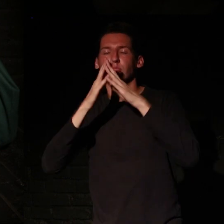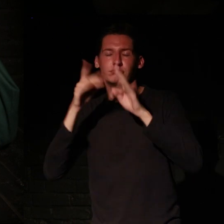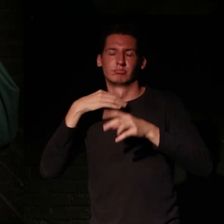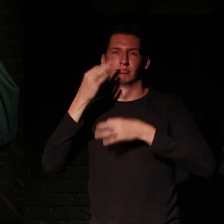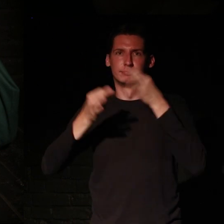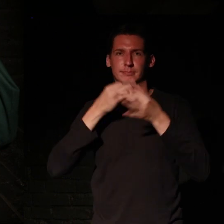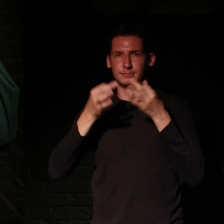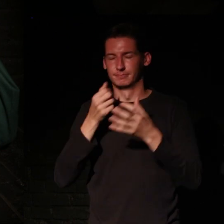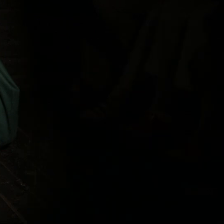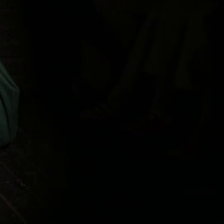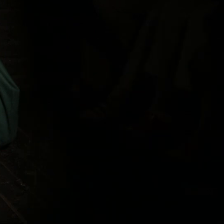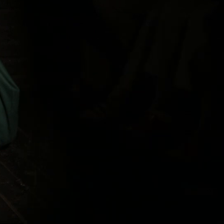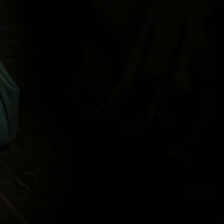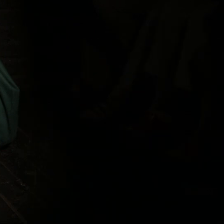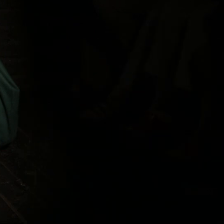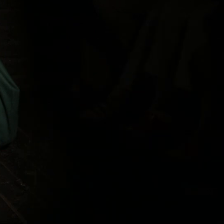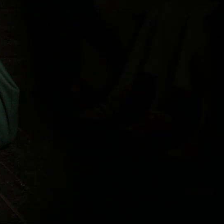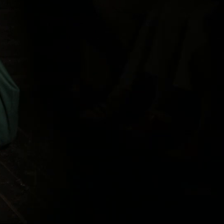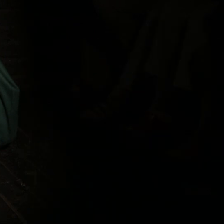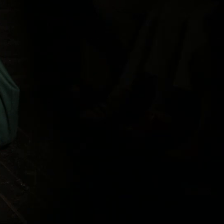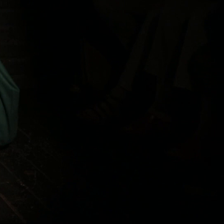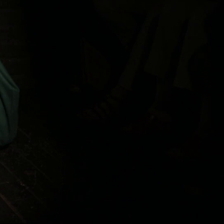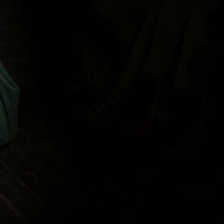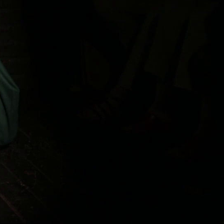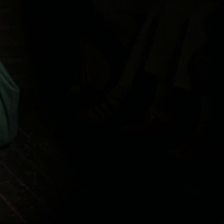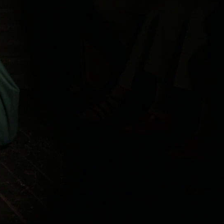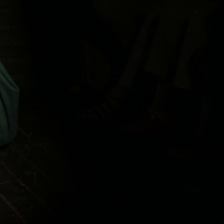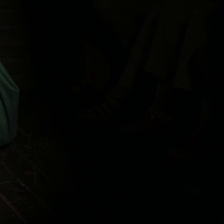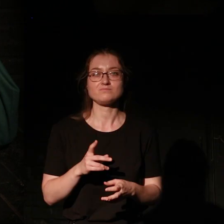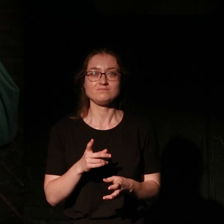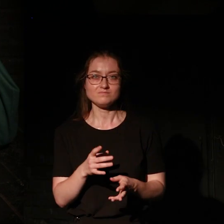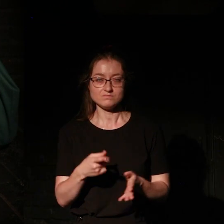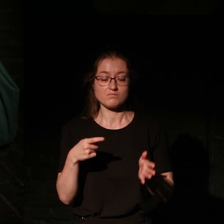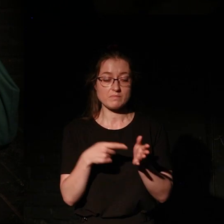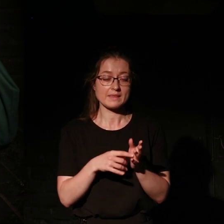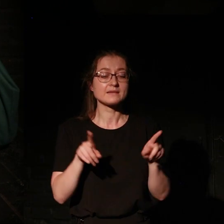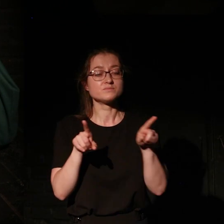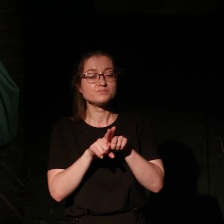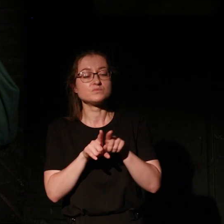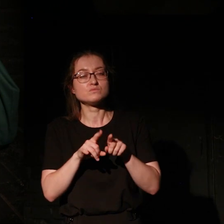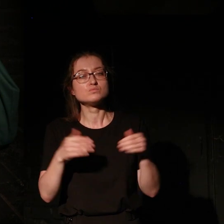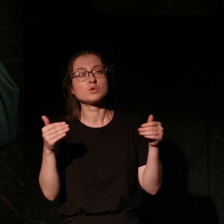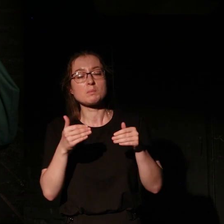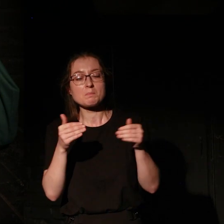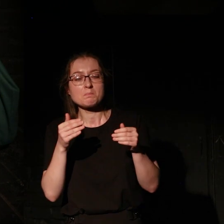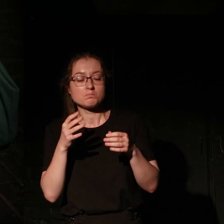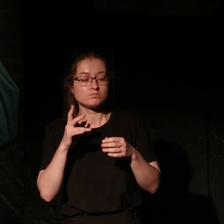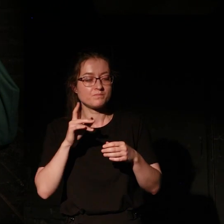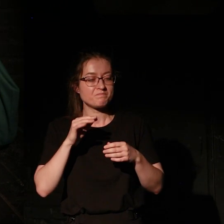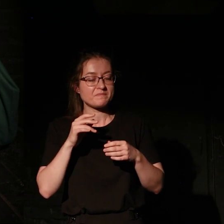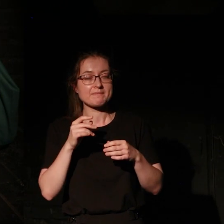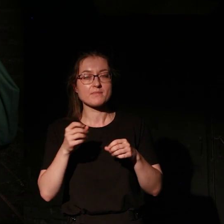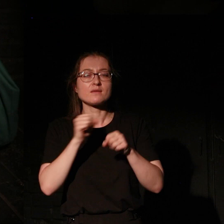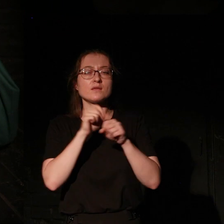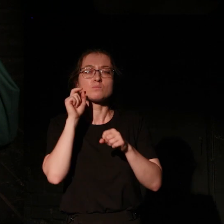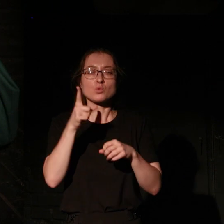w kościołach lokalnych. I tutaj echa tego na przykład wybrzmiewały w takiej bardzo znanej pracy Eusebiusza z